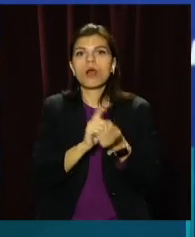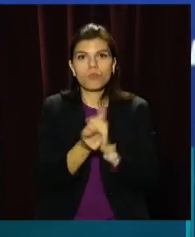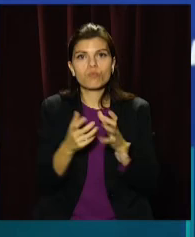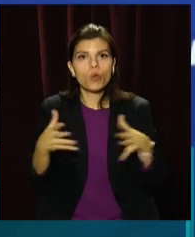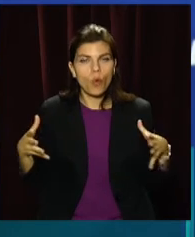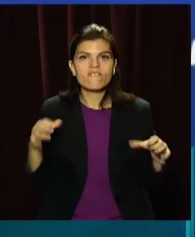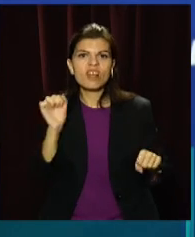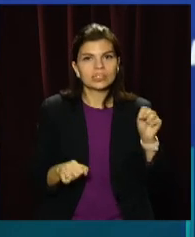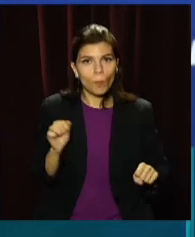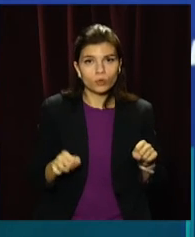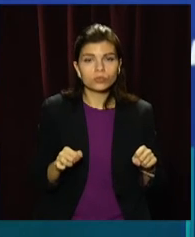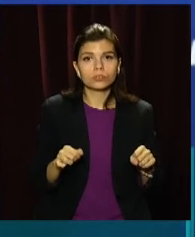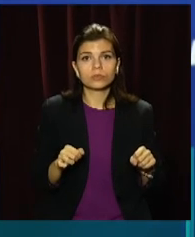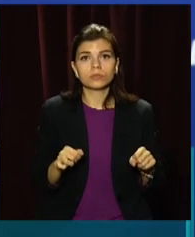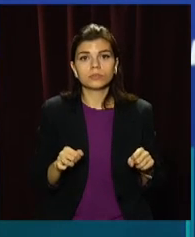більше можливостей.